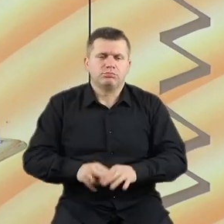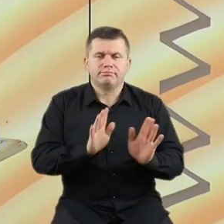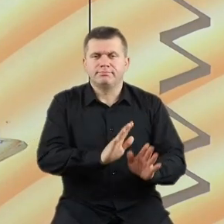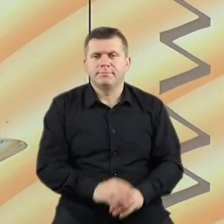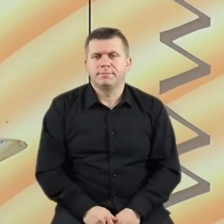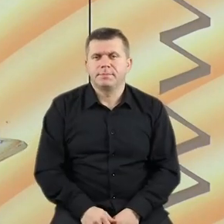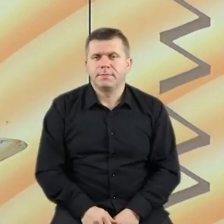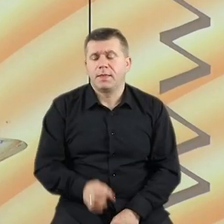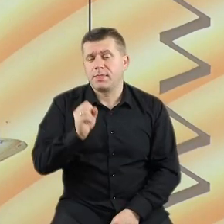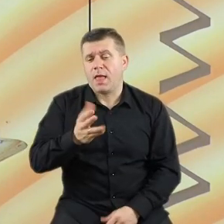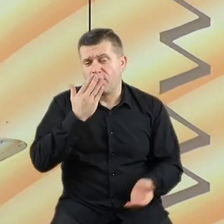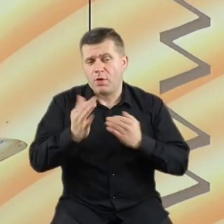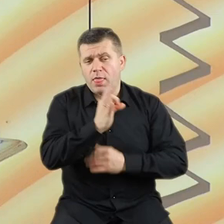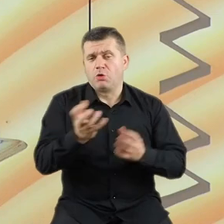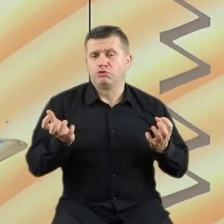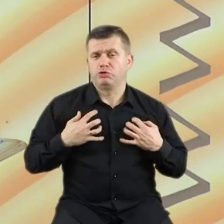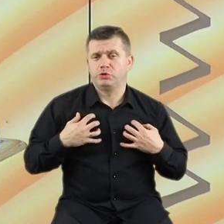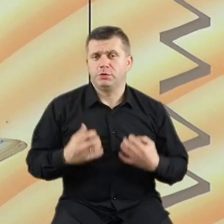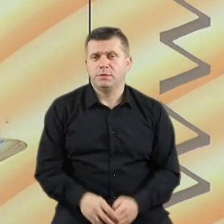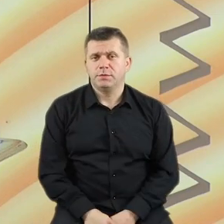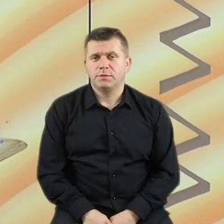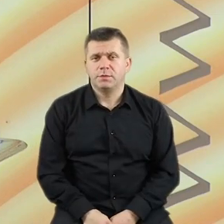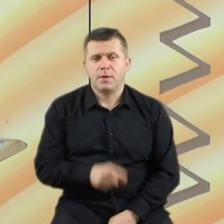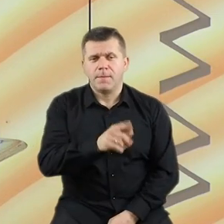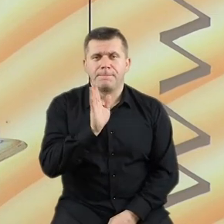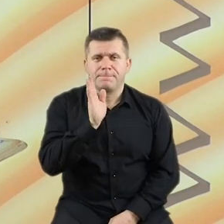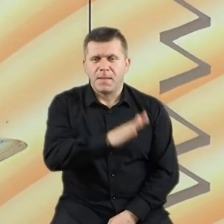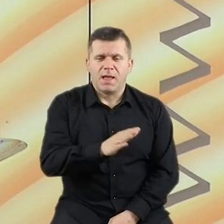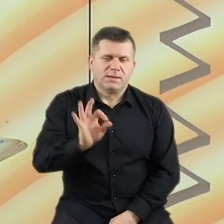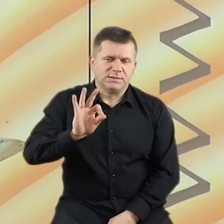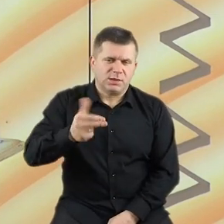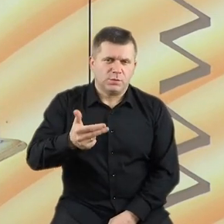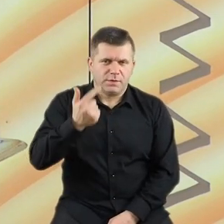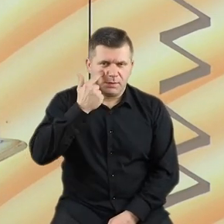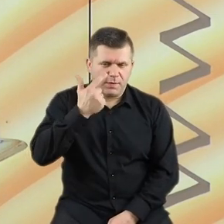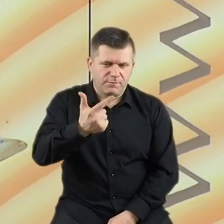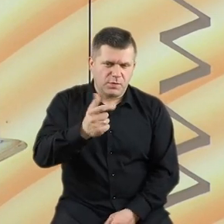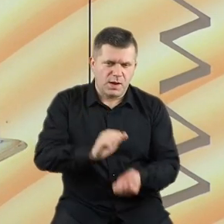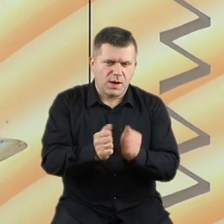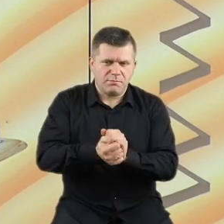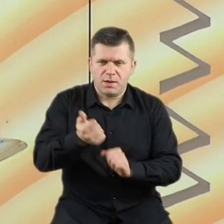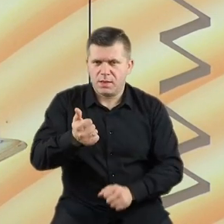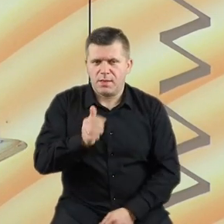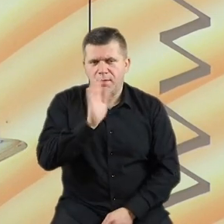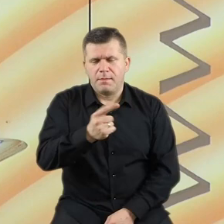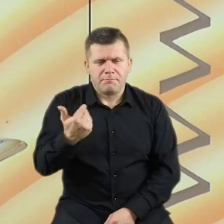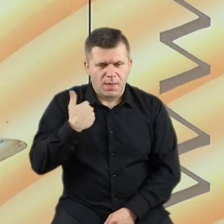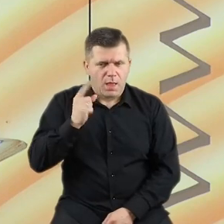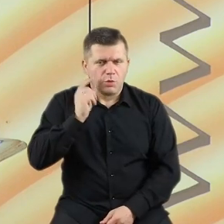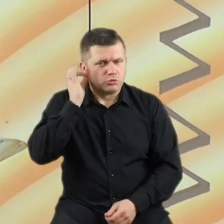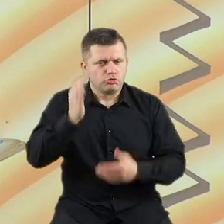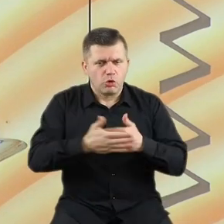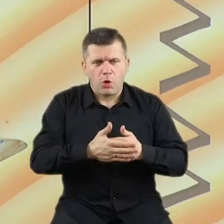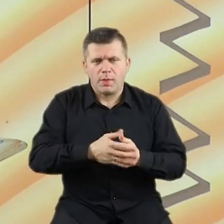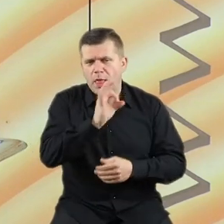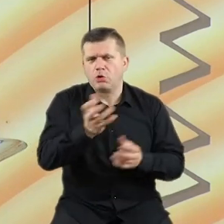więc takie jest jego życie. Z tym, że on ma synów, chyba bodajże dwóch albo jednego. Miał żonę.